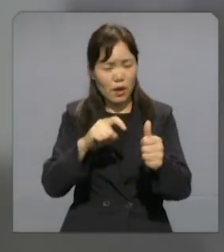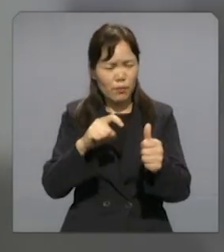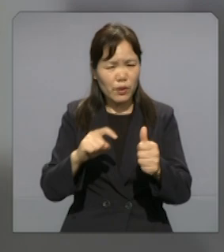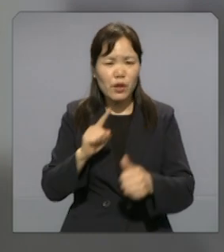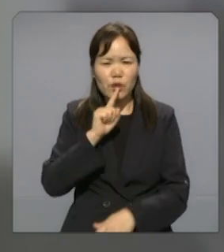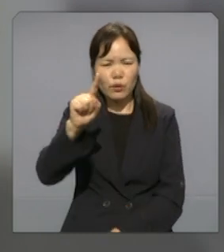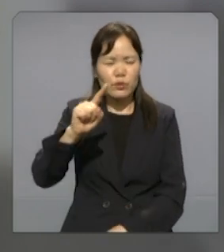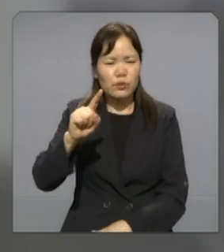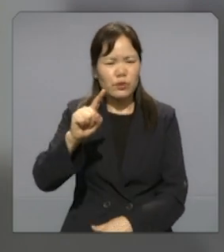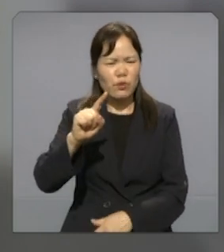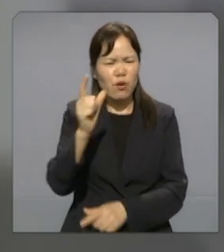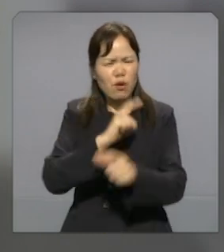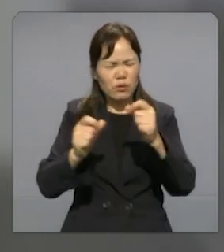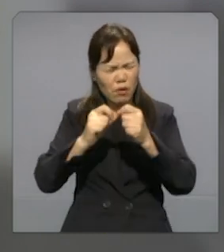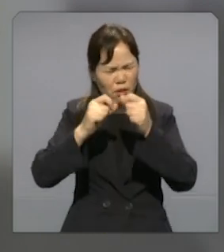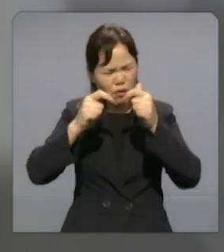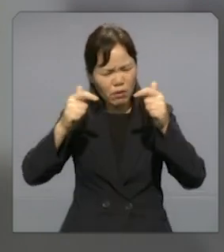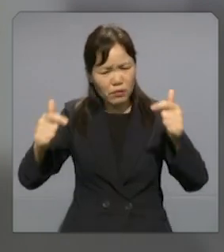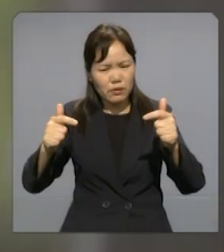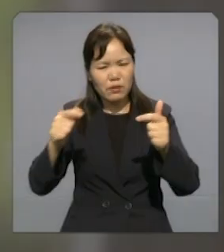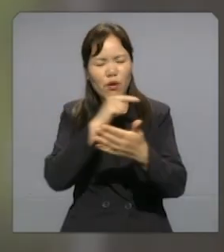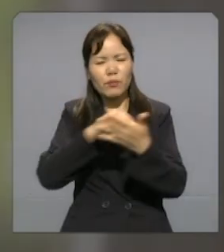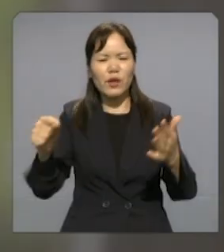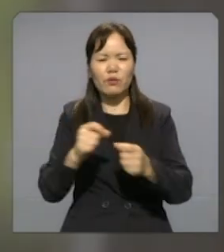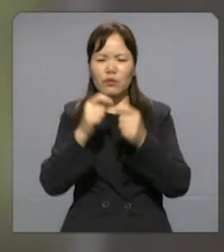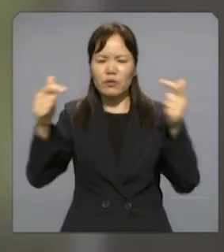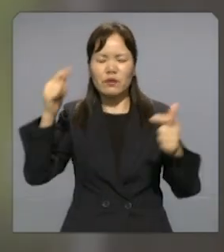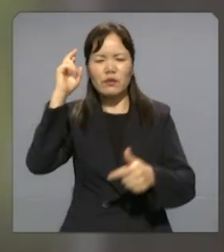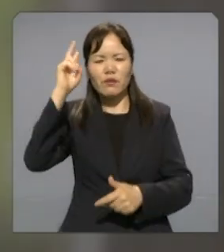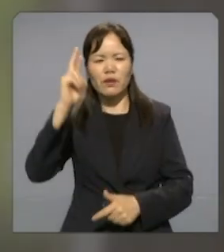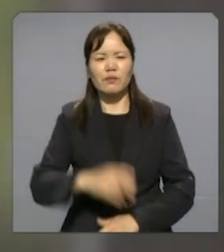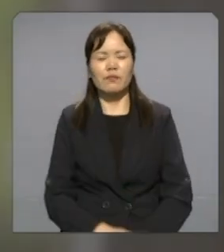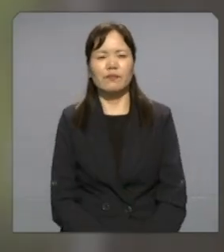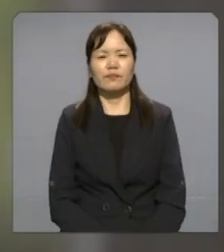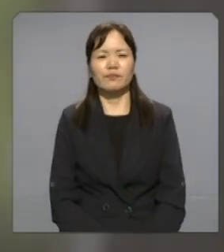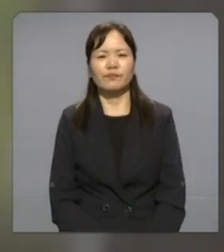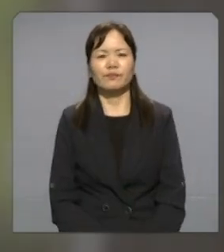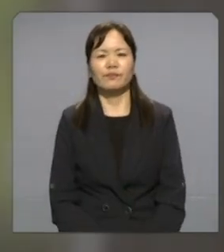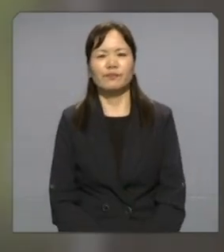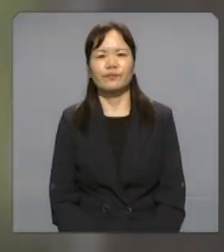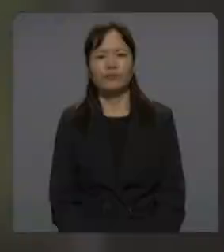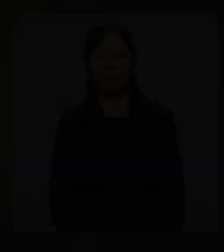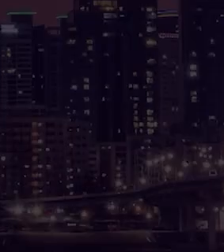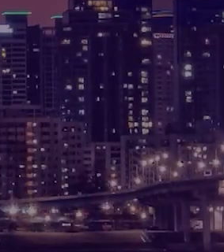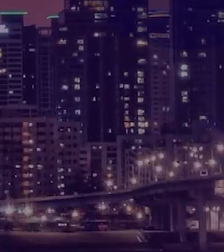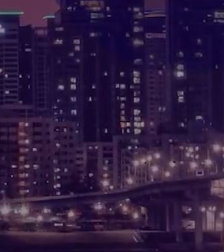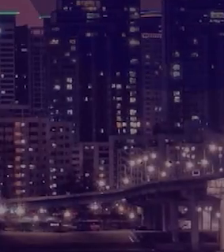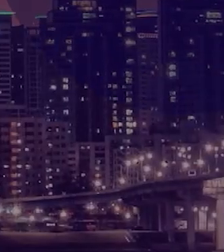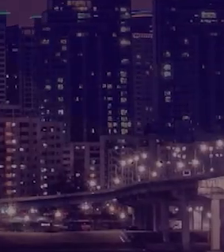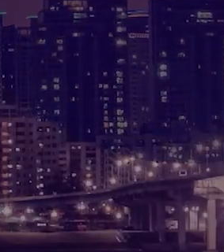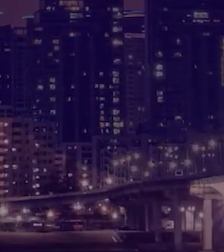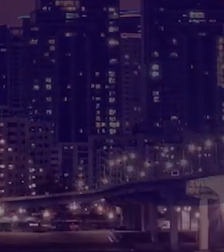건에 달해 피해 규모는 더욱 늘어날 전망입니다 OBS 뉴스 황정환입니다